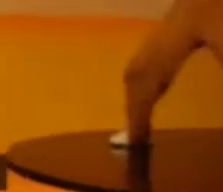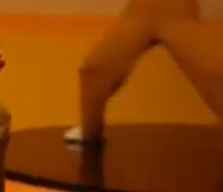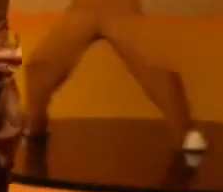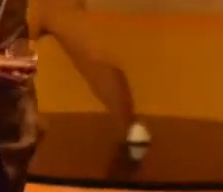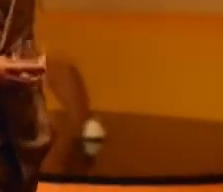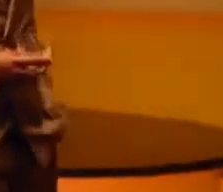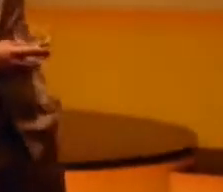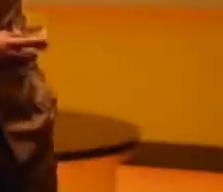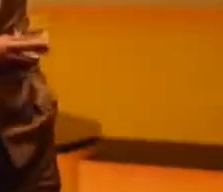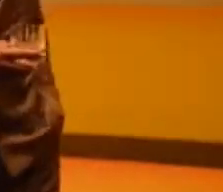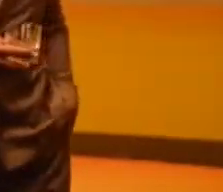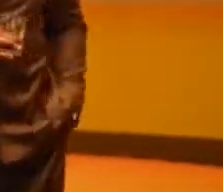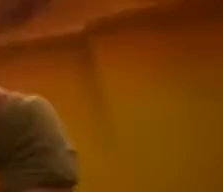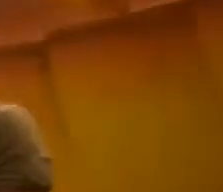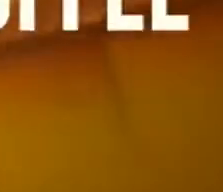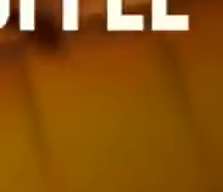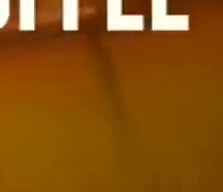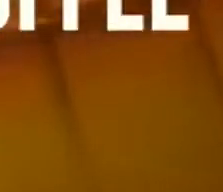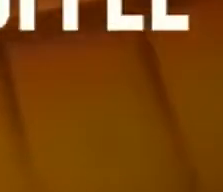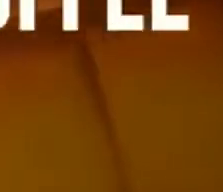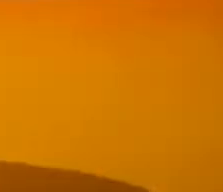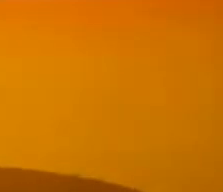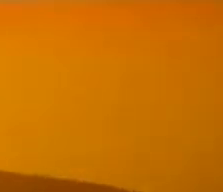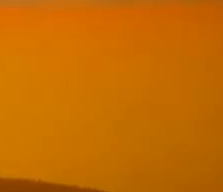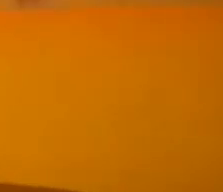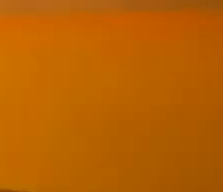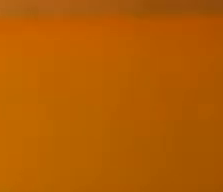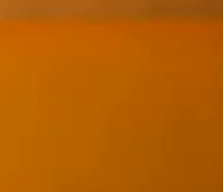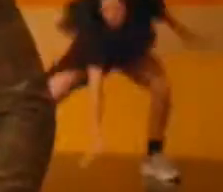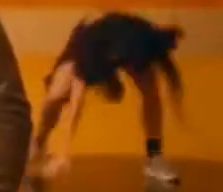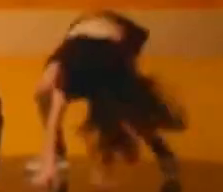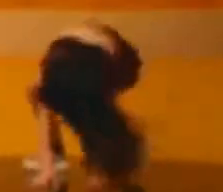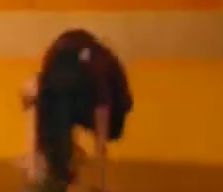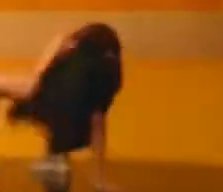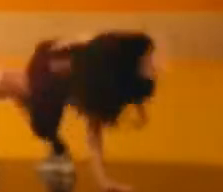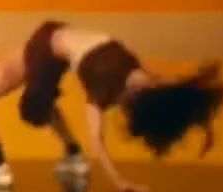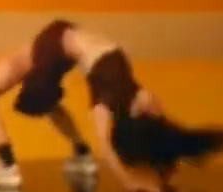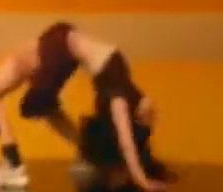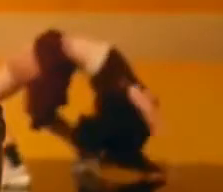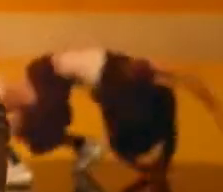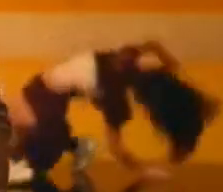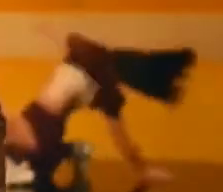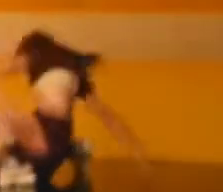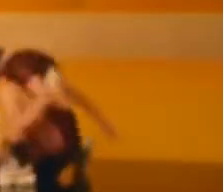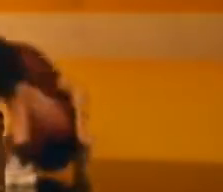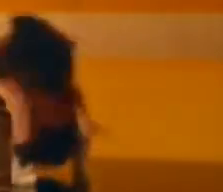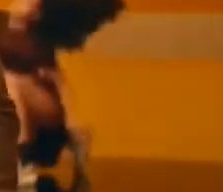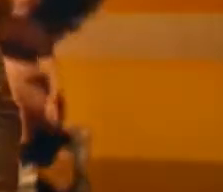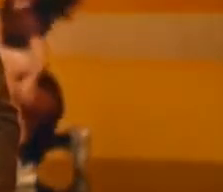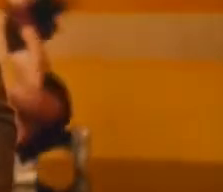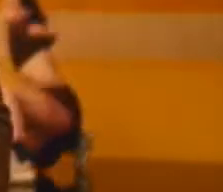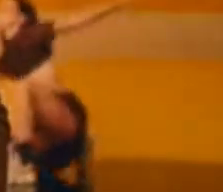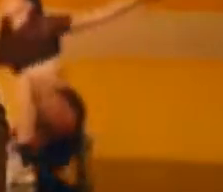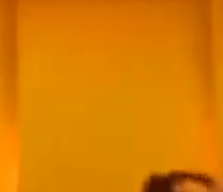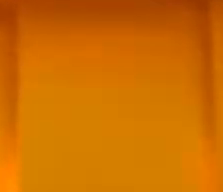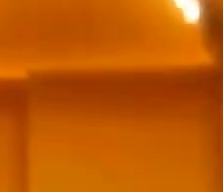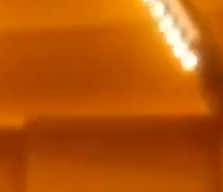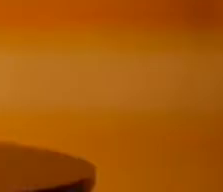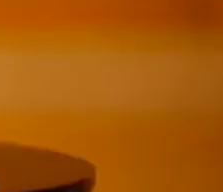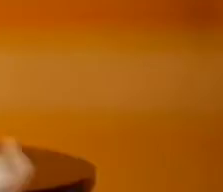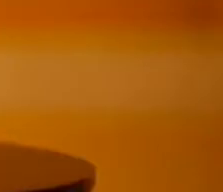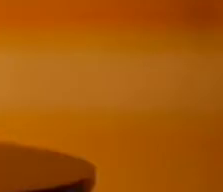Naibu uwo singa kwesigama ku bigambo. Muwomu nga tofe alimu ekirungo ky'ebibala. Era nga alimu